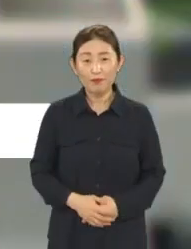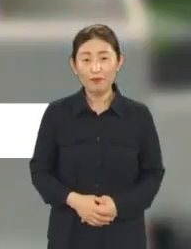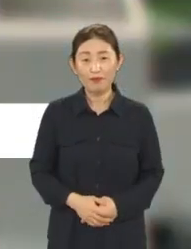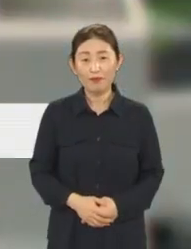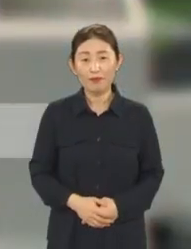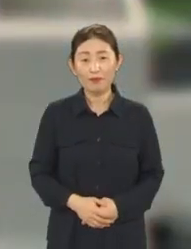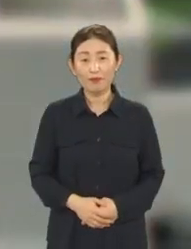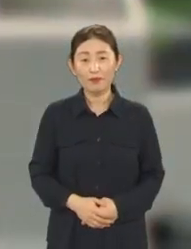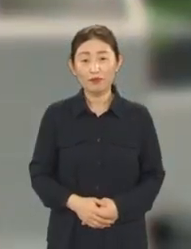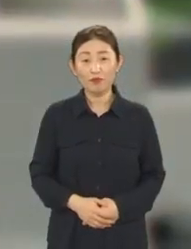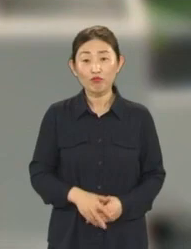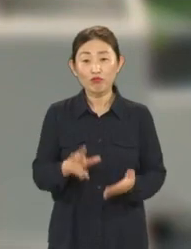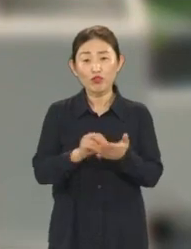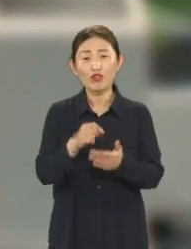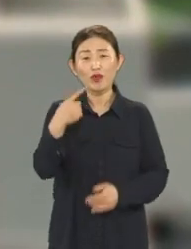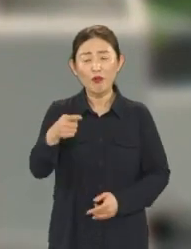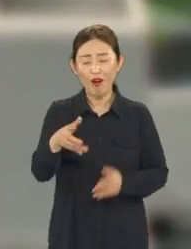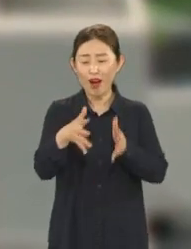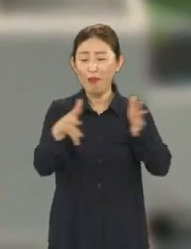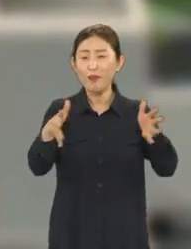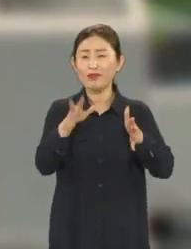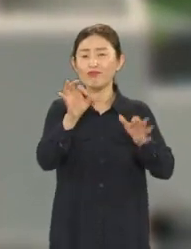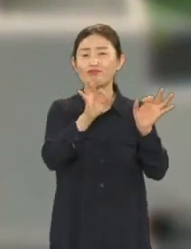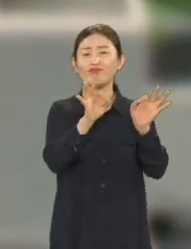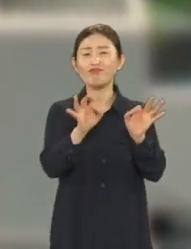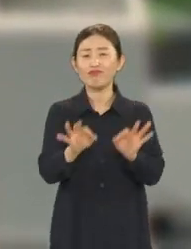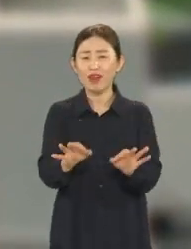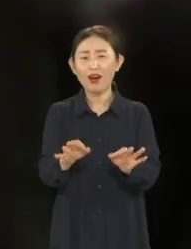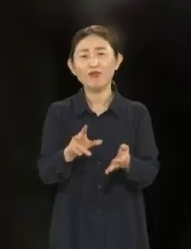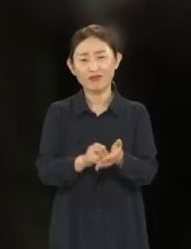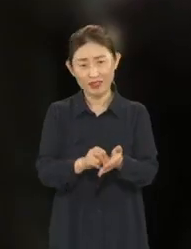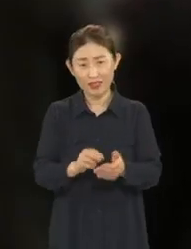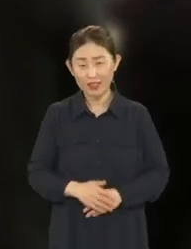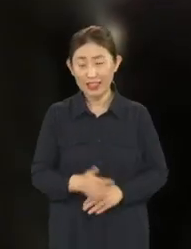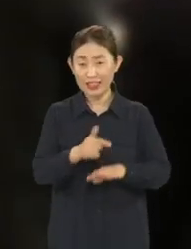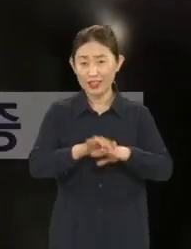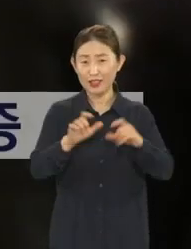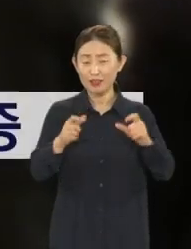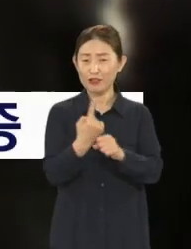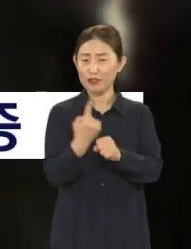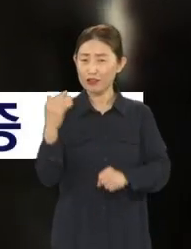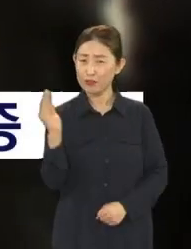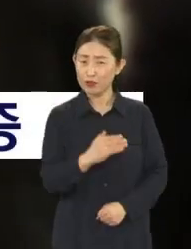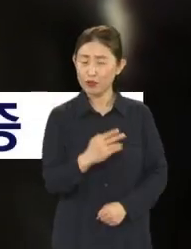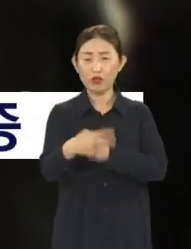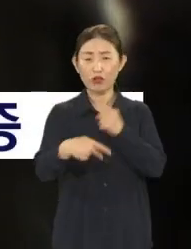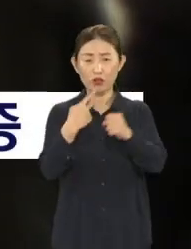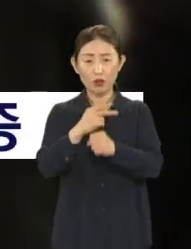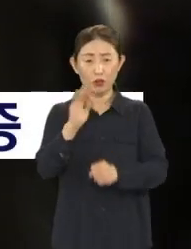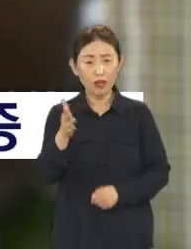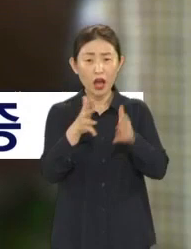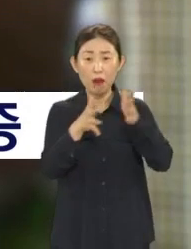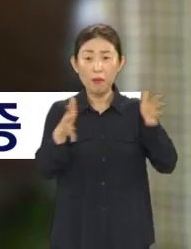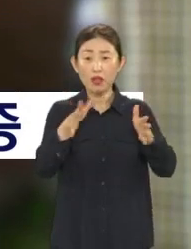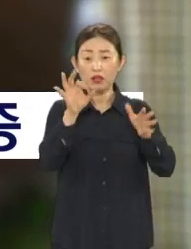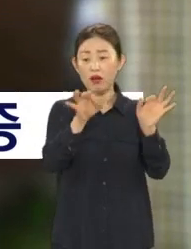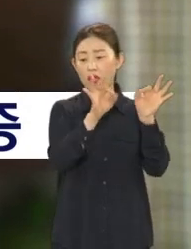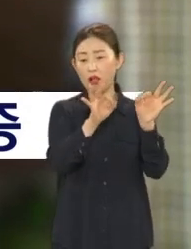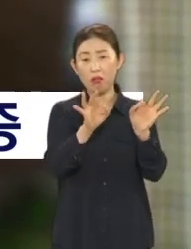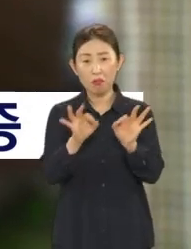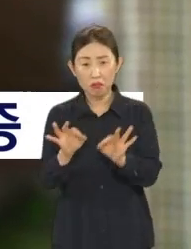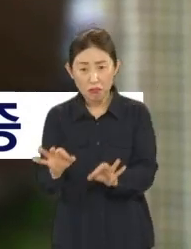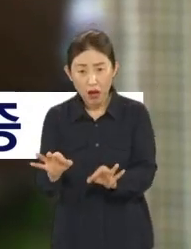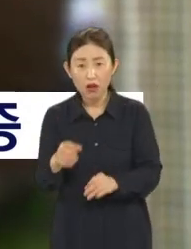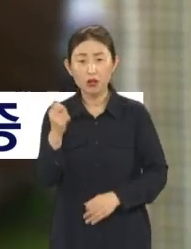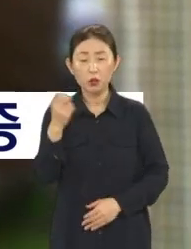판단됩니다. 관건은 침체된 부동산 시장 상황입니다. 대전은 지난해부터 2년째 아파트값이 하락하고 있는